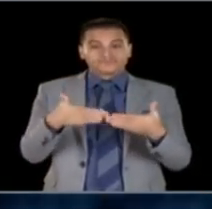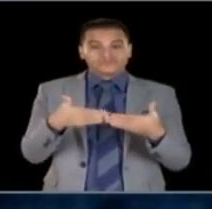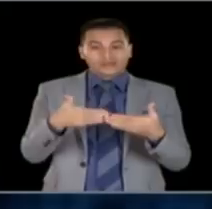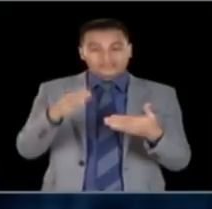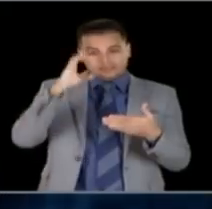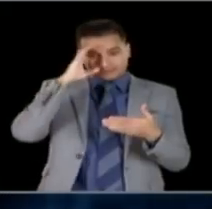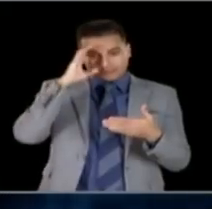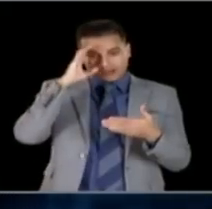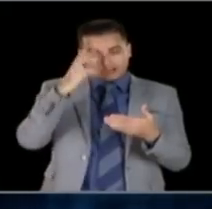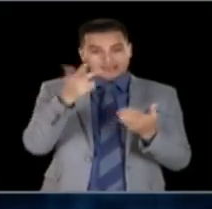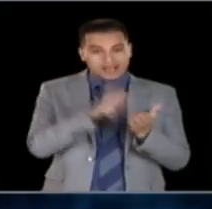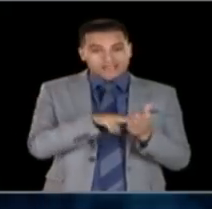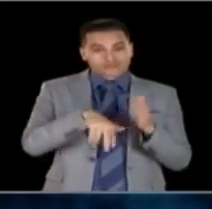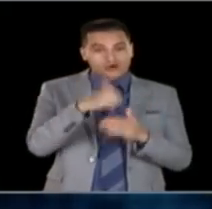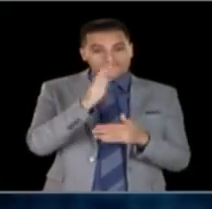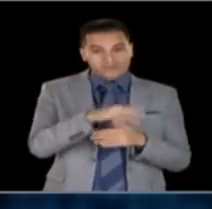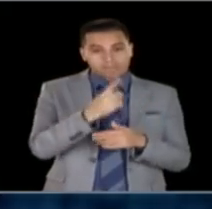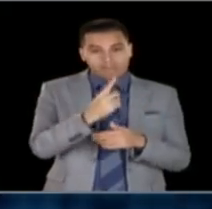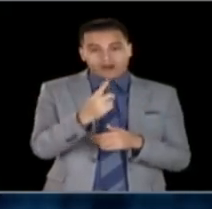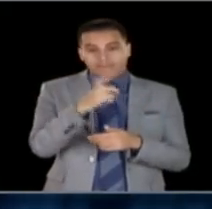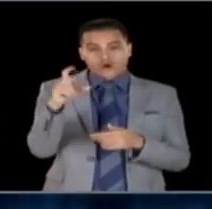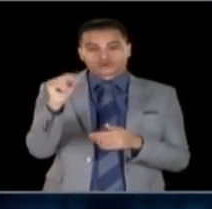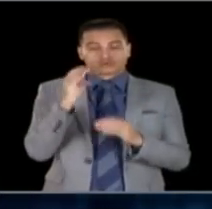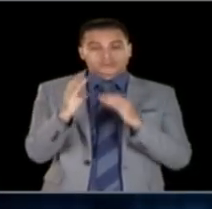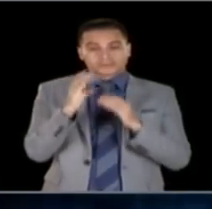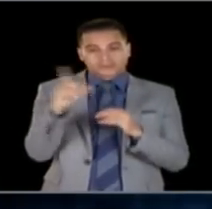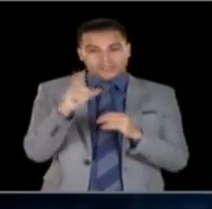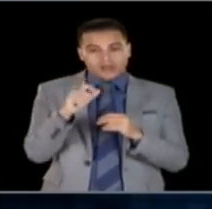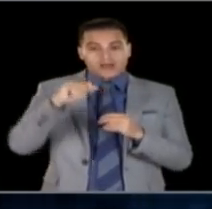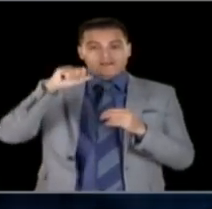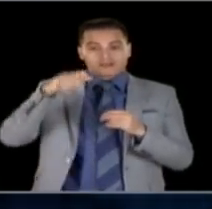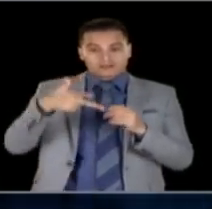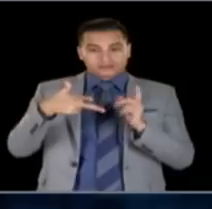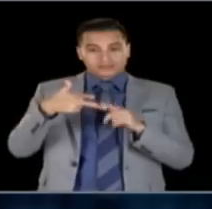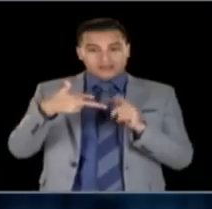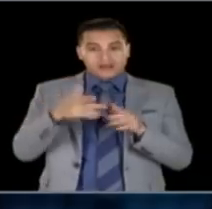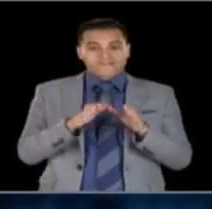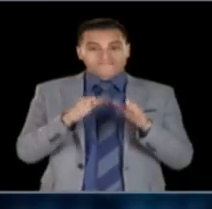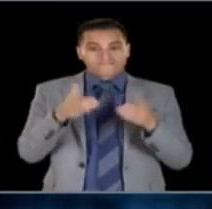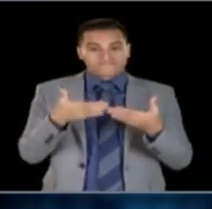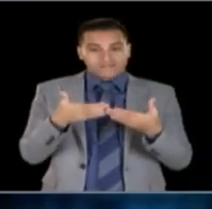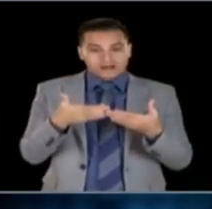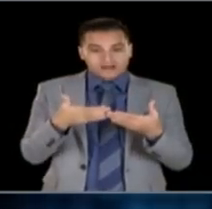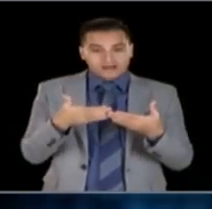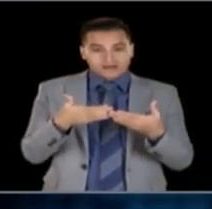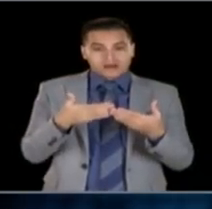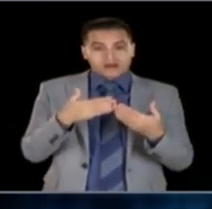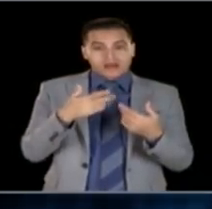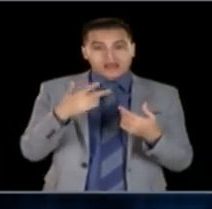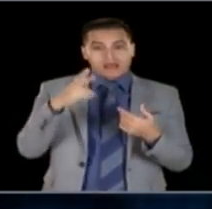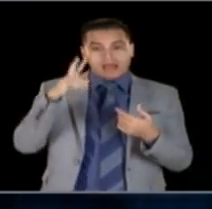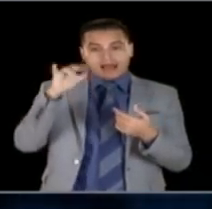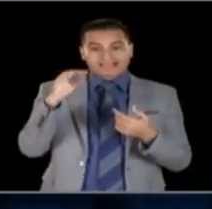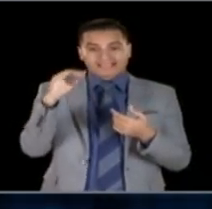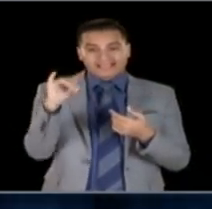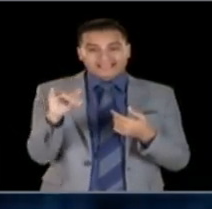الثاني الزمالك ثلاث نقط و120 نقطة إجابات صحيحة. في المركز الثالث